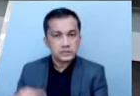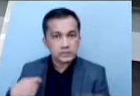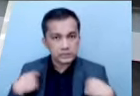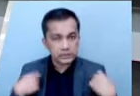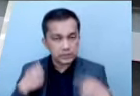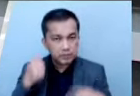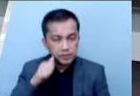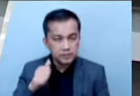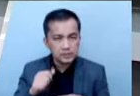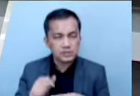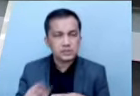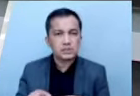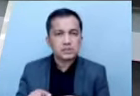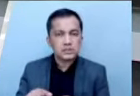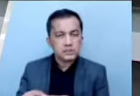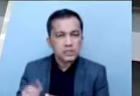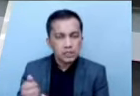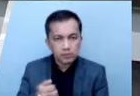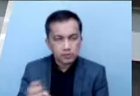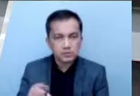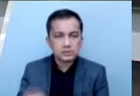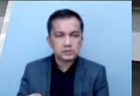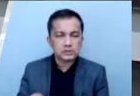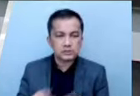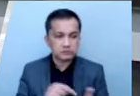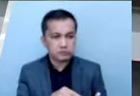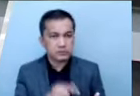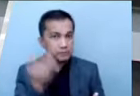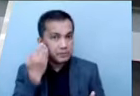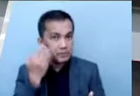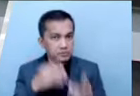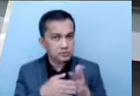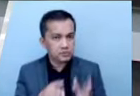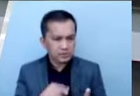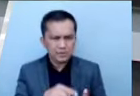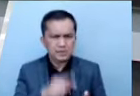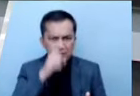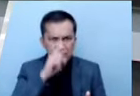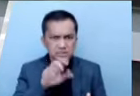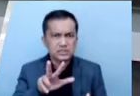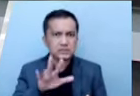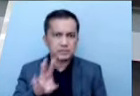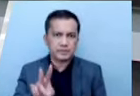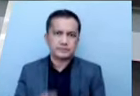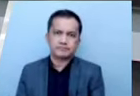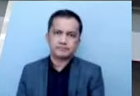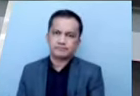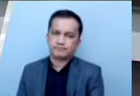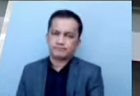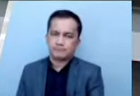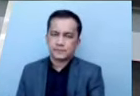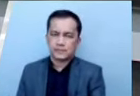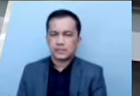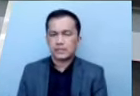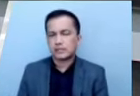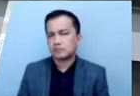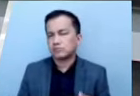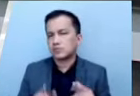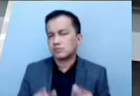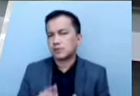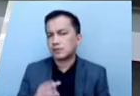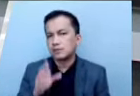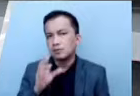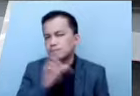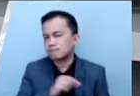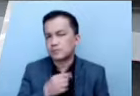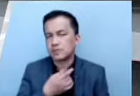ng isang nagpanggap na estudyante pero 37 anyos na pala. Ang kahindik-hindik na pababastos at